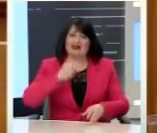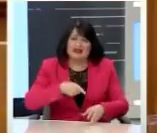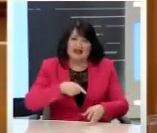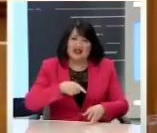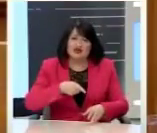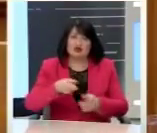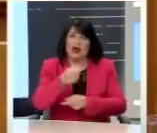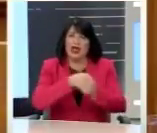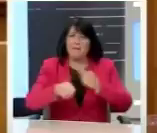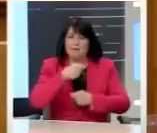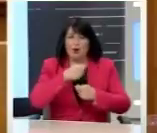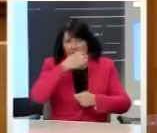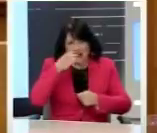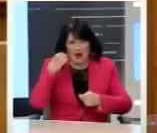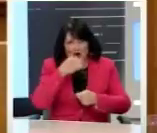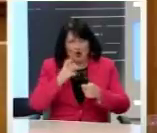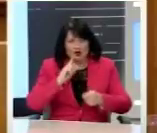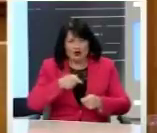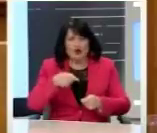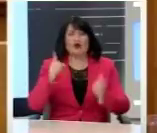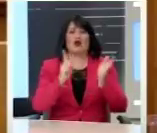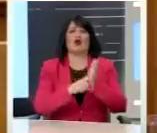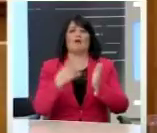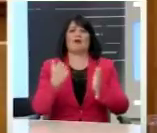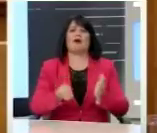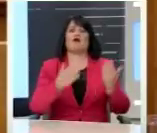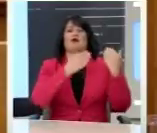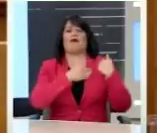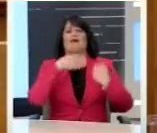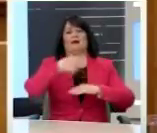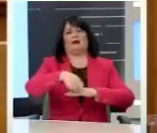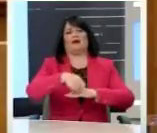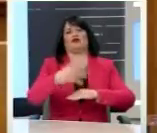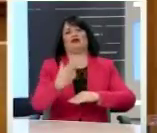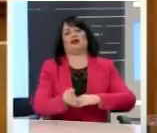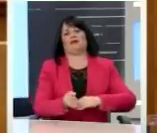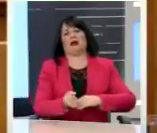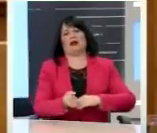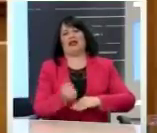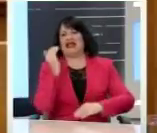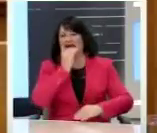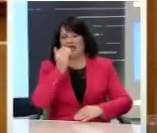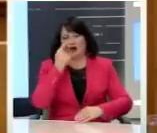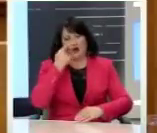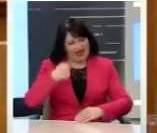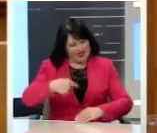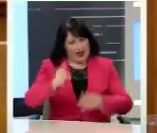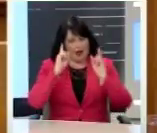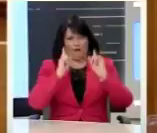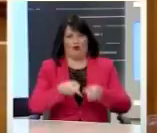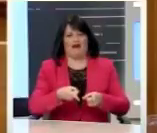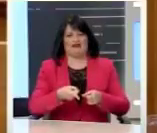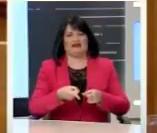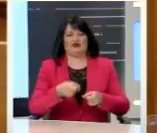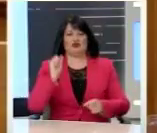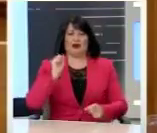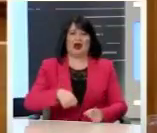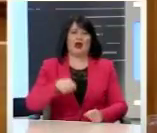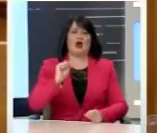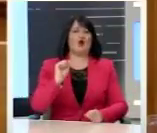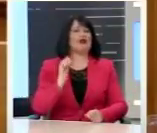Σε αυτή τη χώρα υπάρχουν θεσμικά δικαιοδοτικά όργανα. Υπάρχει δικαιοσύνη που σύντομα θα αποφανθούν εάν είναι τυχαίο το